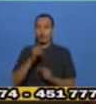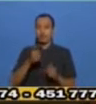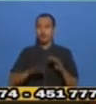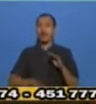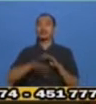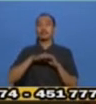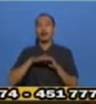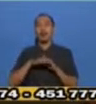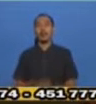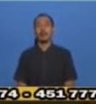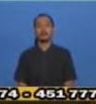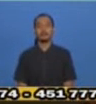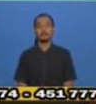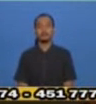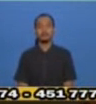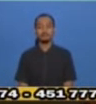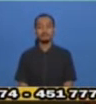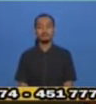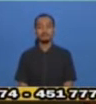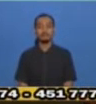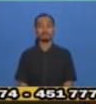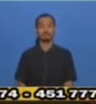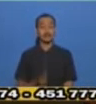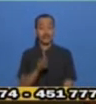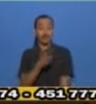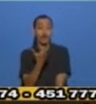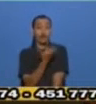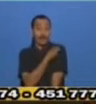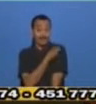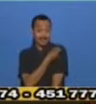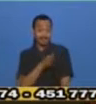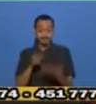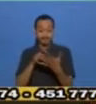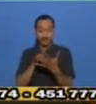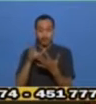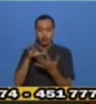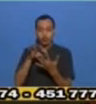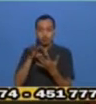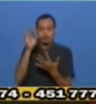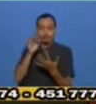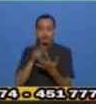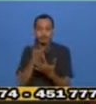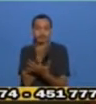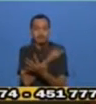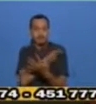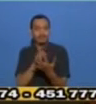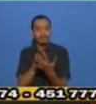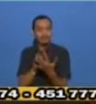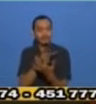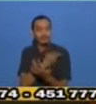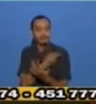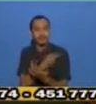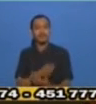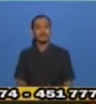saya masuk platform itu karena pada satu jenis vaksin itu yang dimasukkan adalah memang